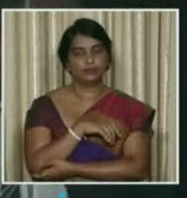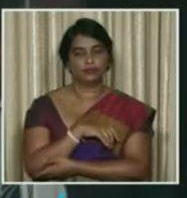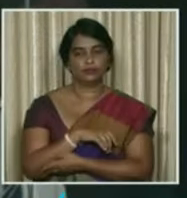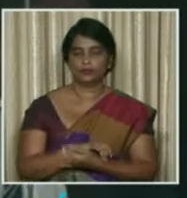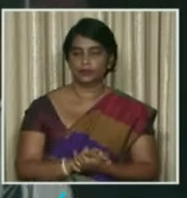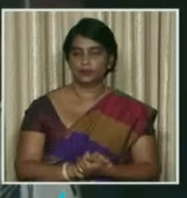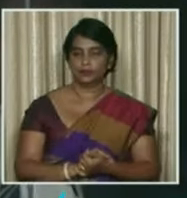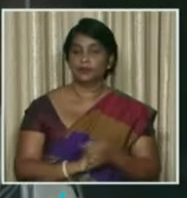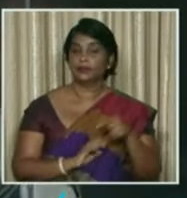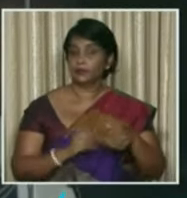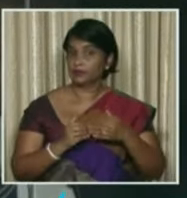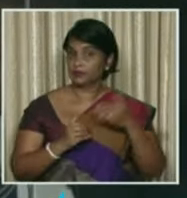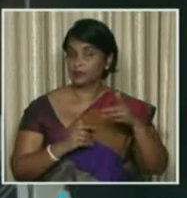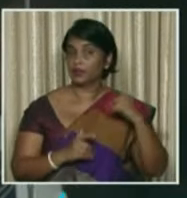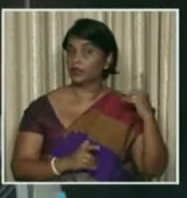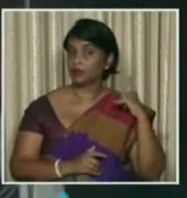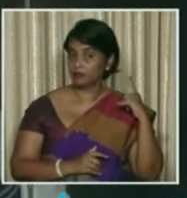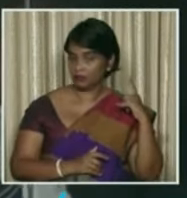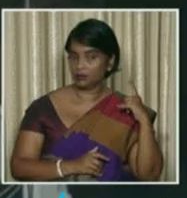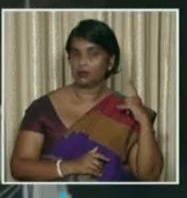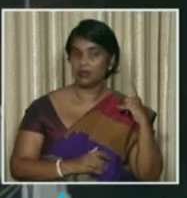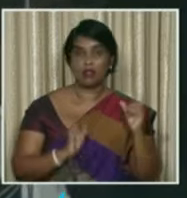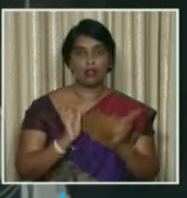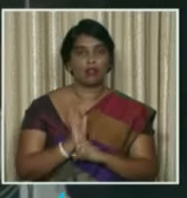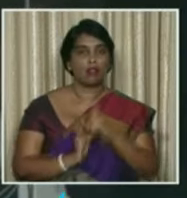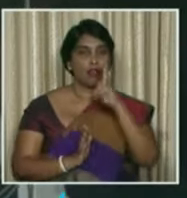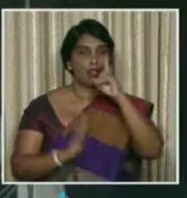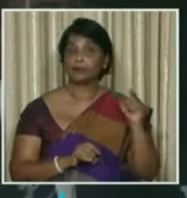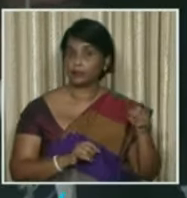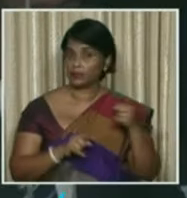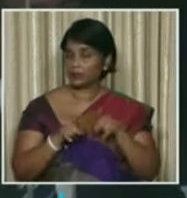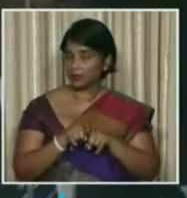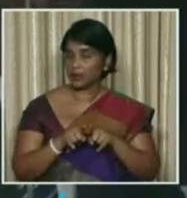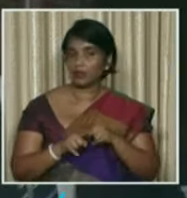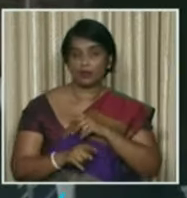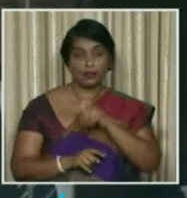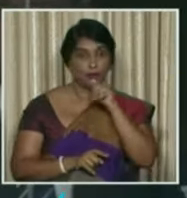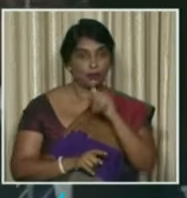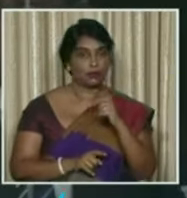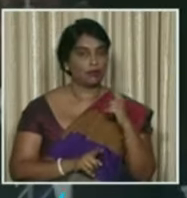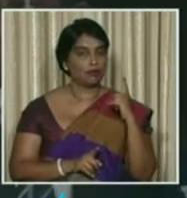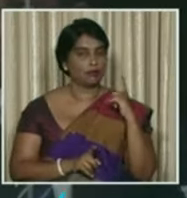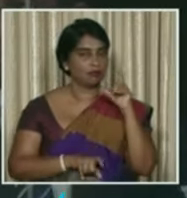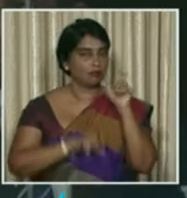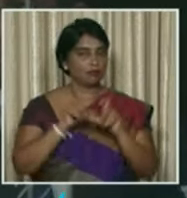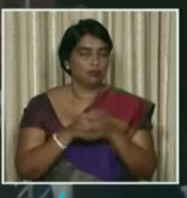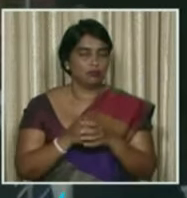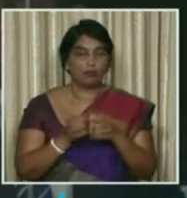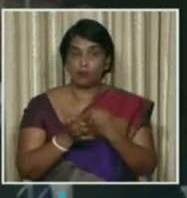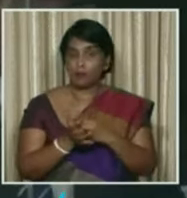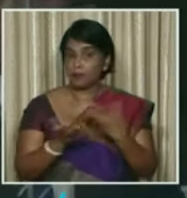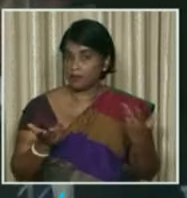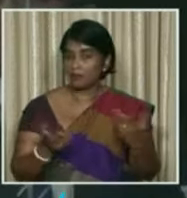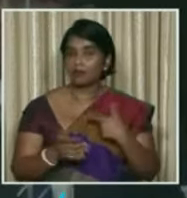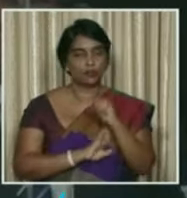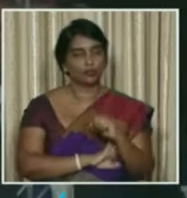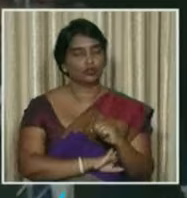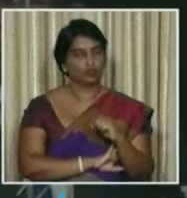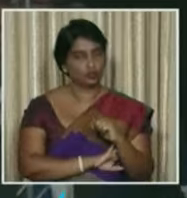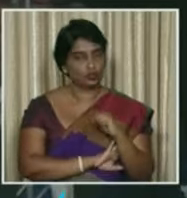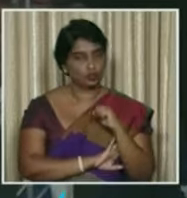පුද්ගලයෙක්. මේ දිනවල යුද හමුදාව ලක්ෂයකට අඩු කිරීම ගැන කතා කරනවා. ස්ථිර හමුදාවේ සංඛ්‍යාව නඩත්තු කරන්න බැරි නම් ඉතා